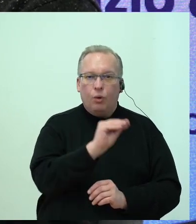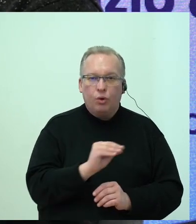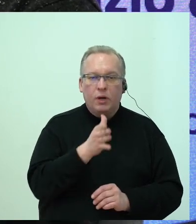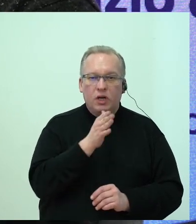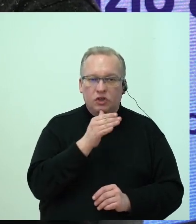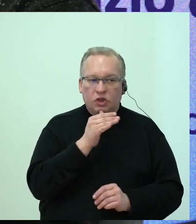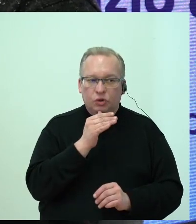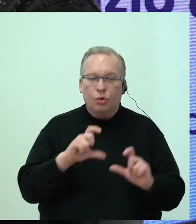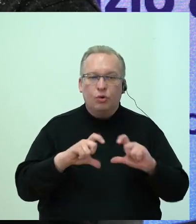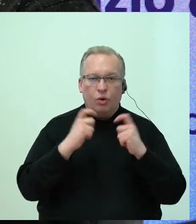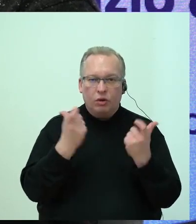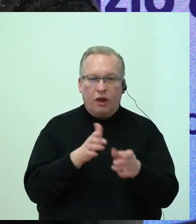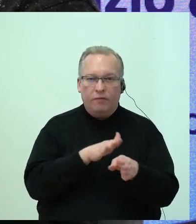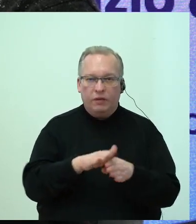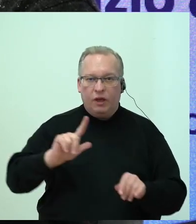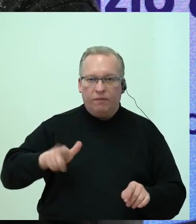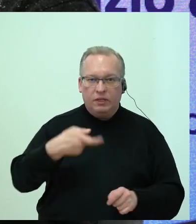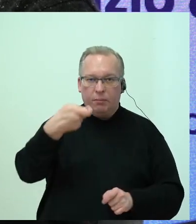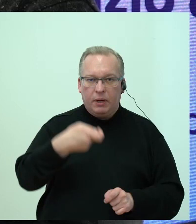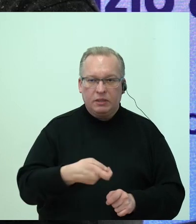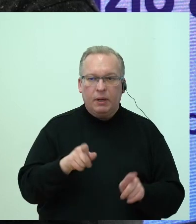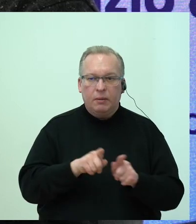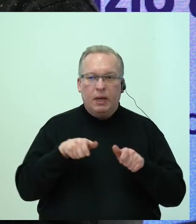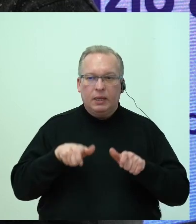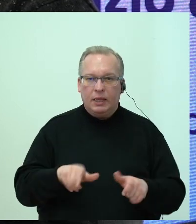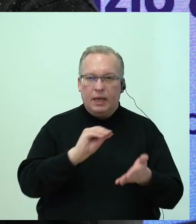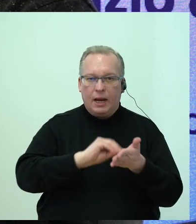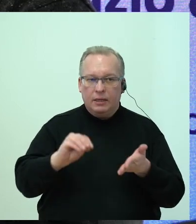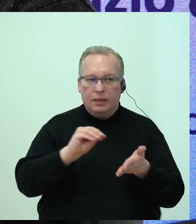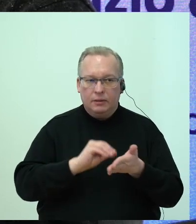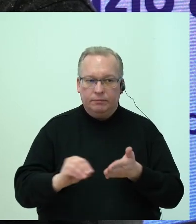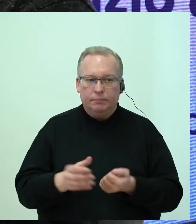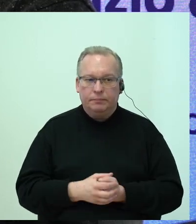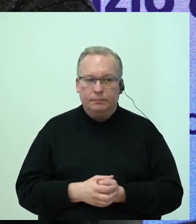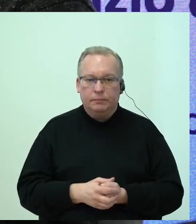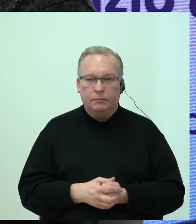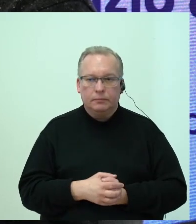kongreso vykdančioji viceprezidentė ir generalinė direktorė.